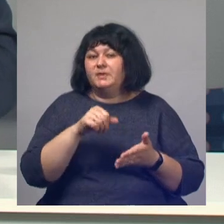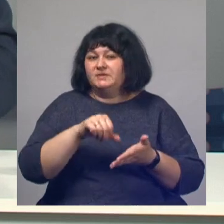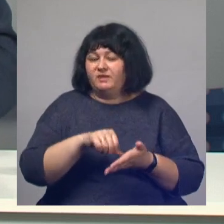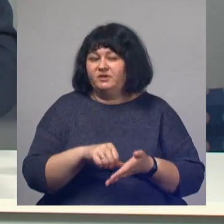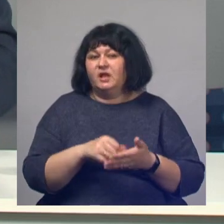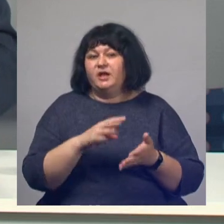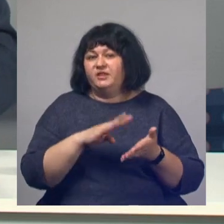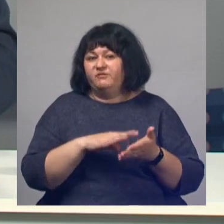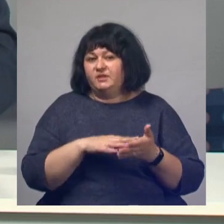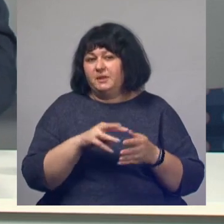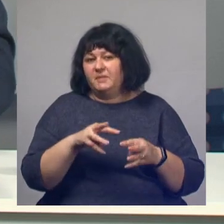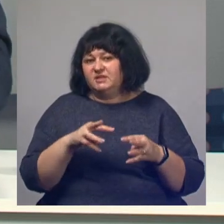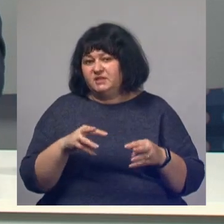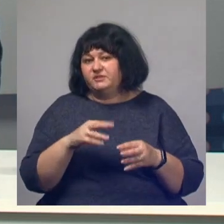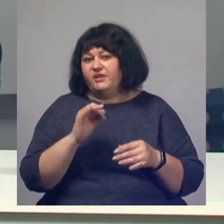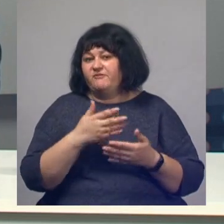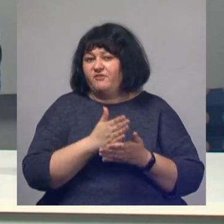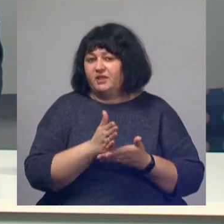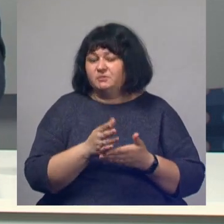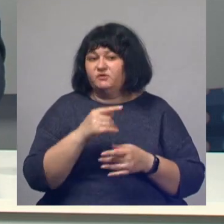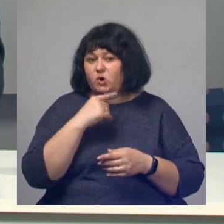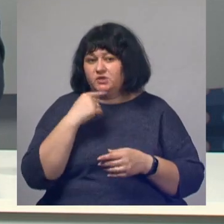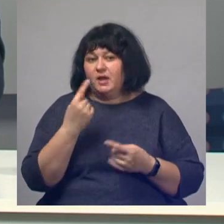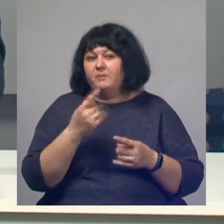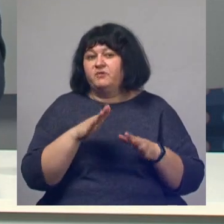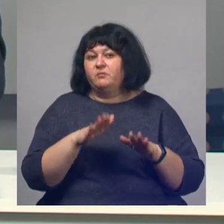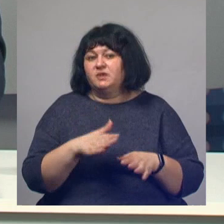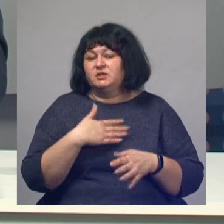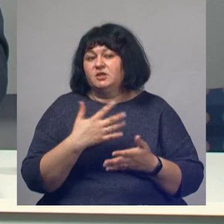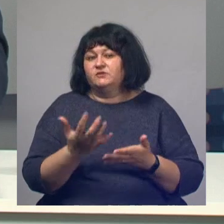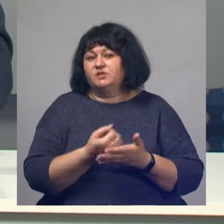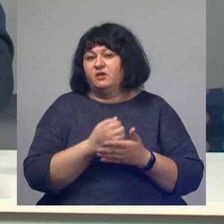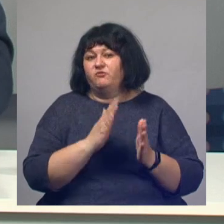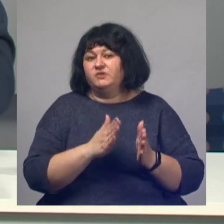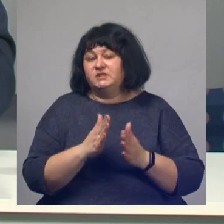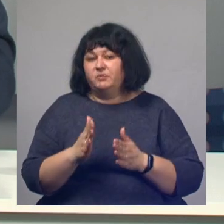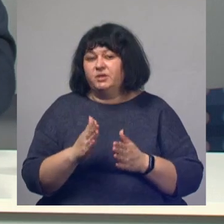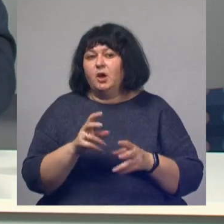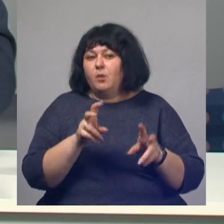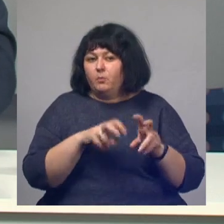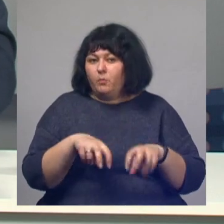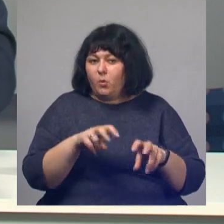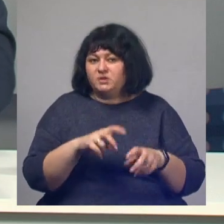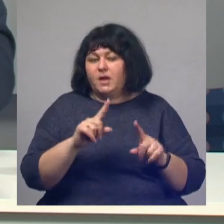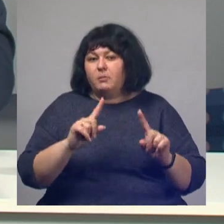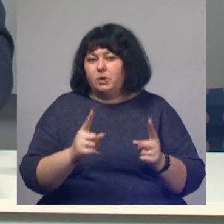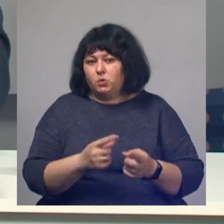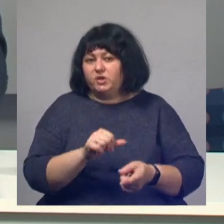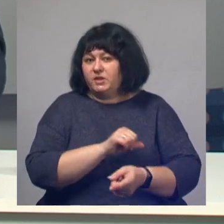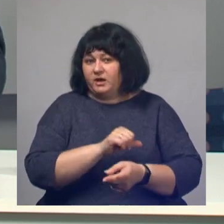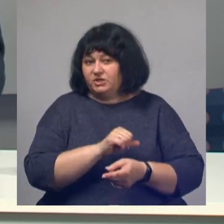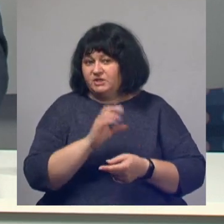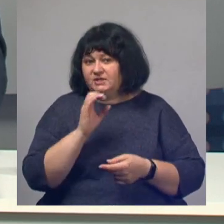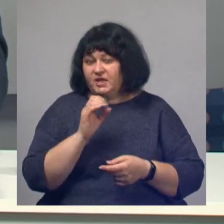9 министерств и ведомств России. И первое место наша команда взяла в дисциплине поиска и обнаружения наркотических средств.